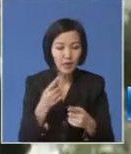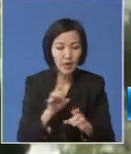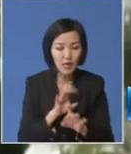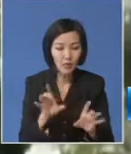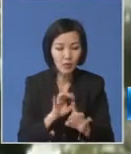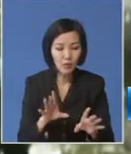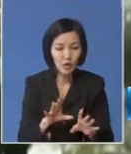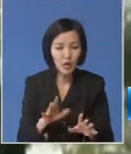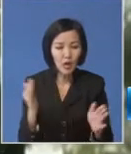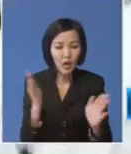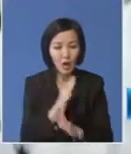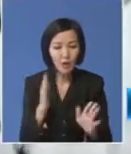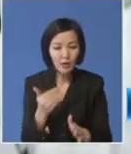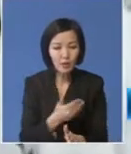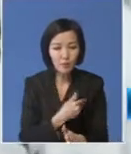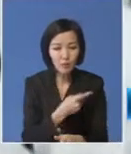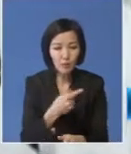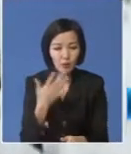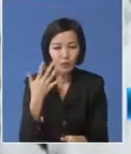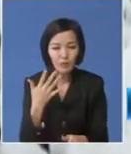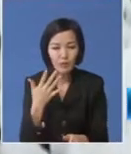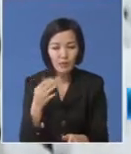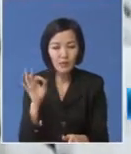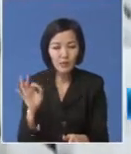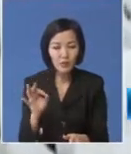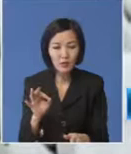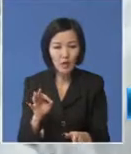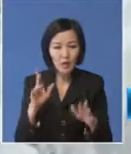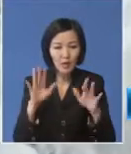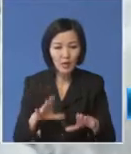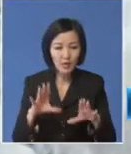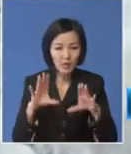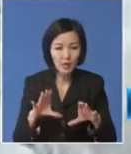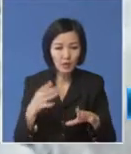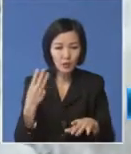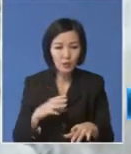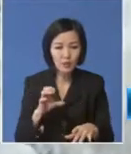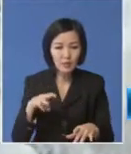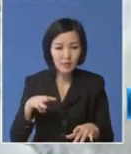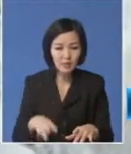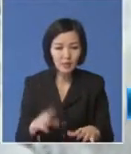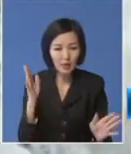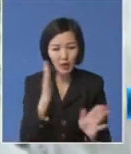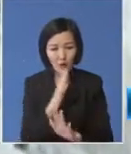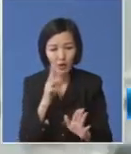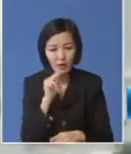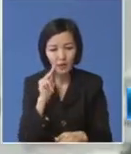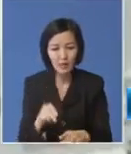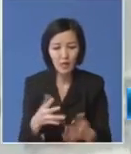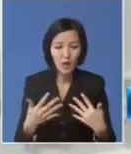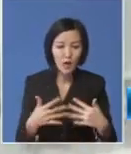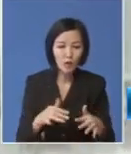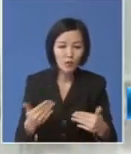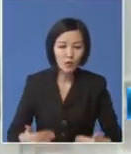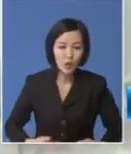ауа температурасы -5 градустен төмен, ал қардың қалыңдығы 30 сантиметрден асады. Қолайсыз ауа райынан әсіресе ауыл шаруашылығы